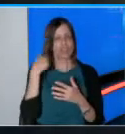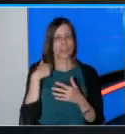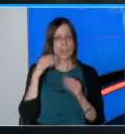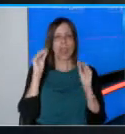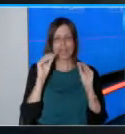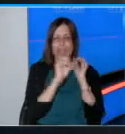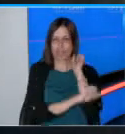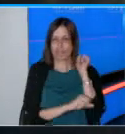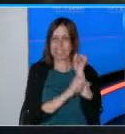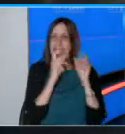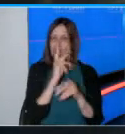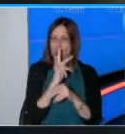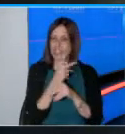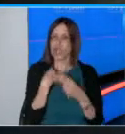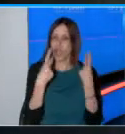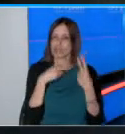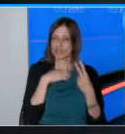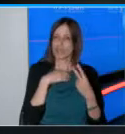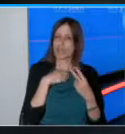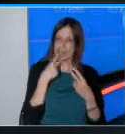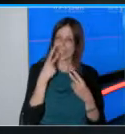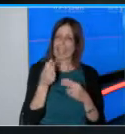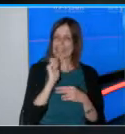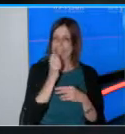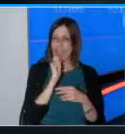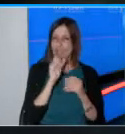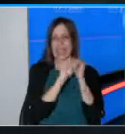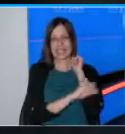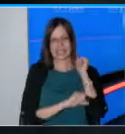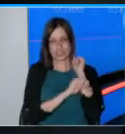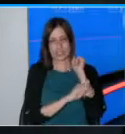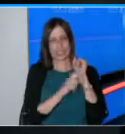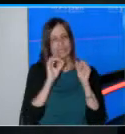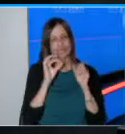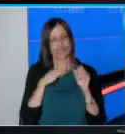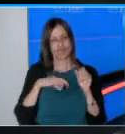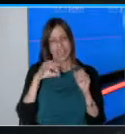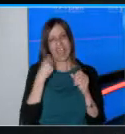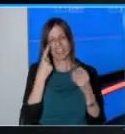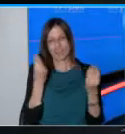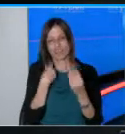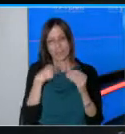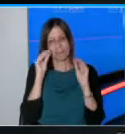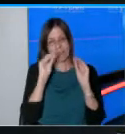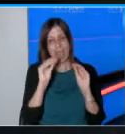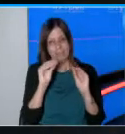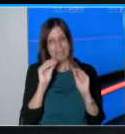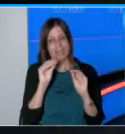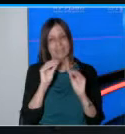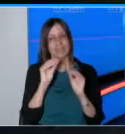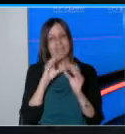מלמד באוניברסיטה קורס, זה כן. חשוב לי, כי אני אראה את הרעיון הזה. כן. לסטודנטיות והסטודנטים שלי. אחד מהדברים שאני מלמד אותם, שבעצם